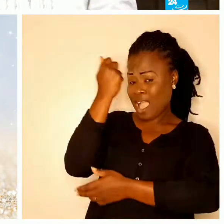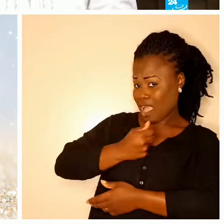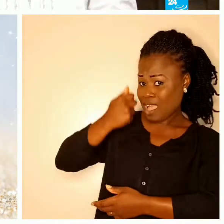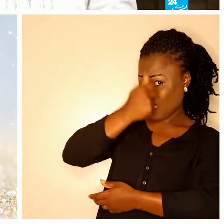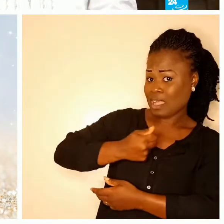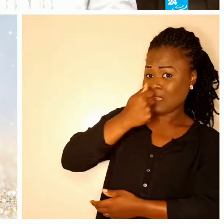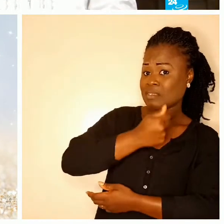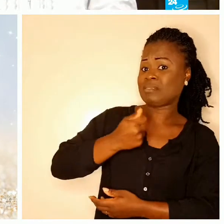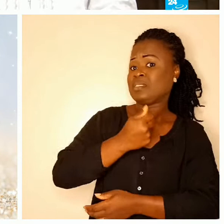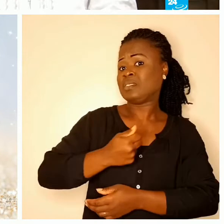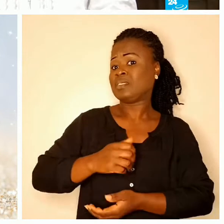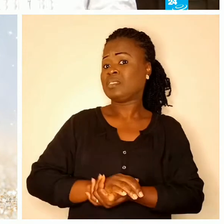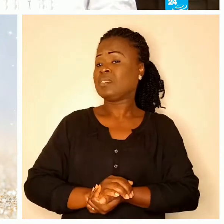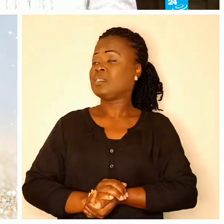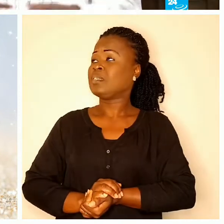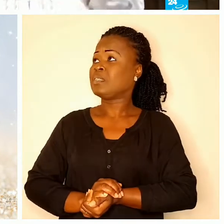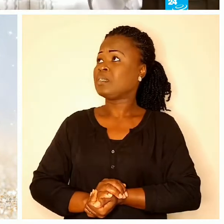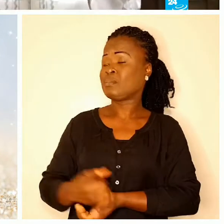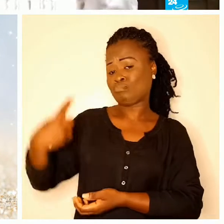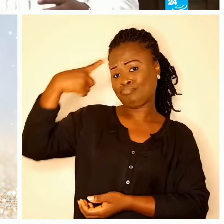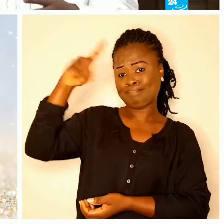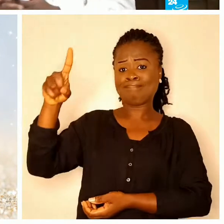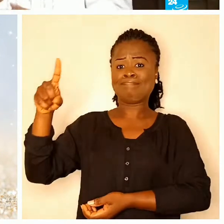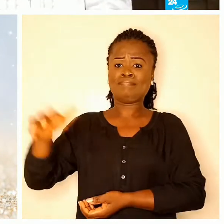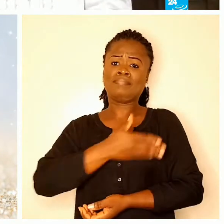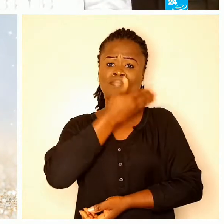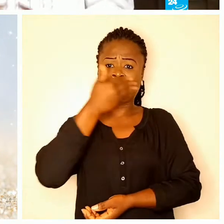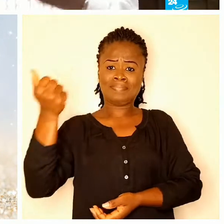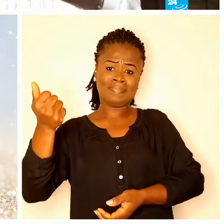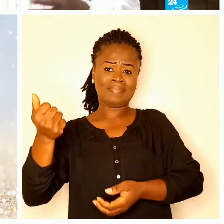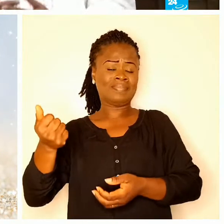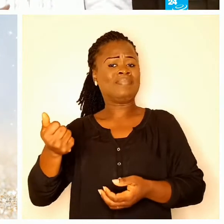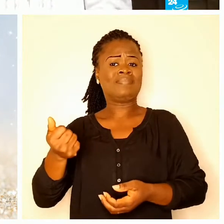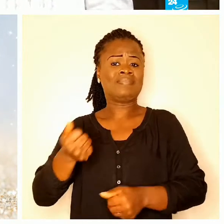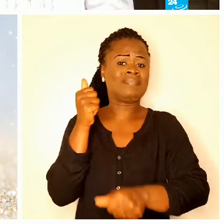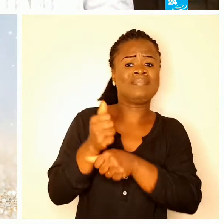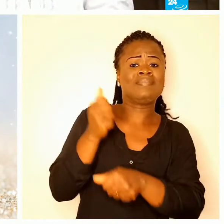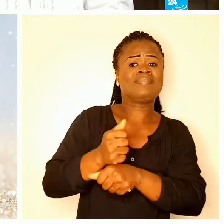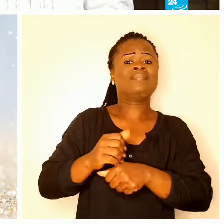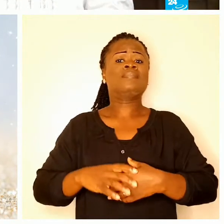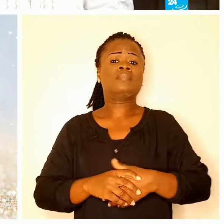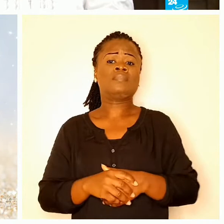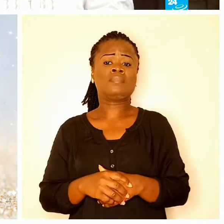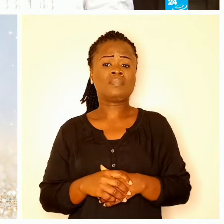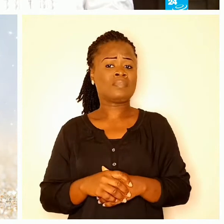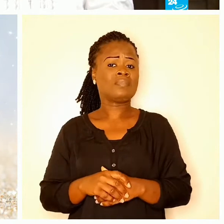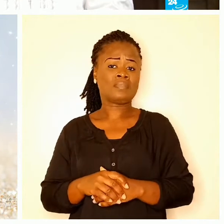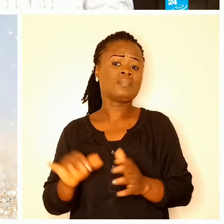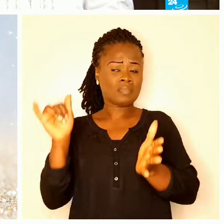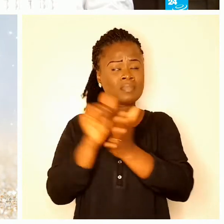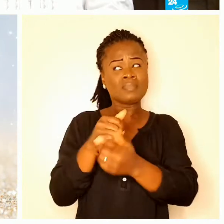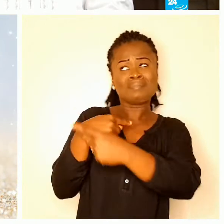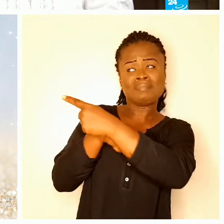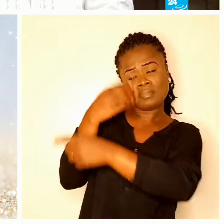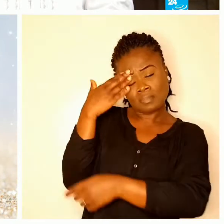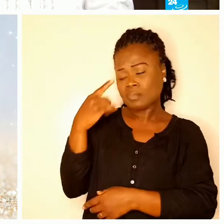face honorablement et dignement et d'être un membre à part entière de la communauté mondiale. C'est ma conviction et je continuerai